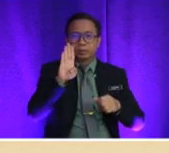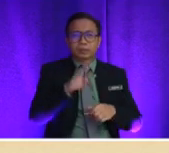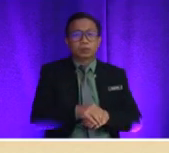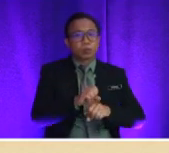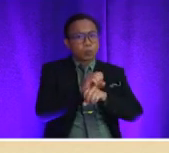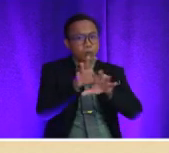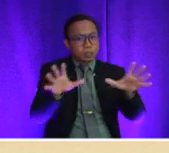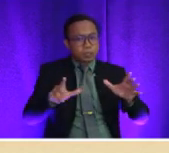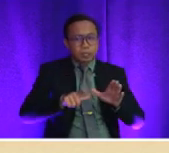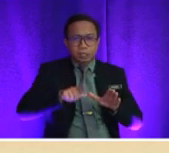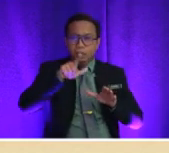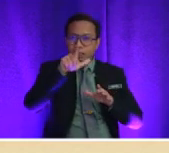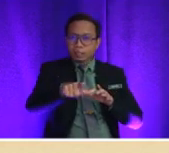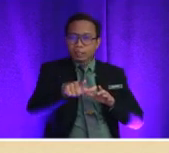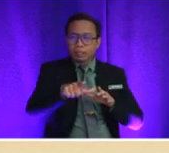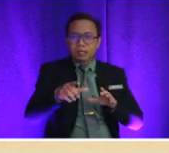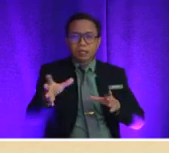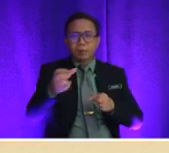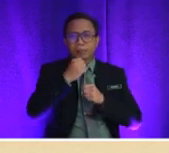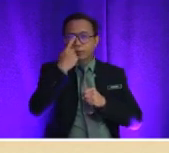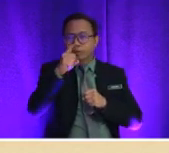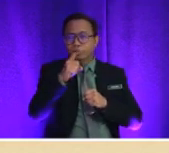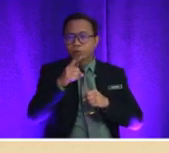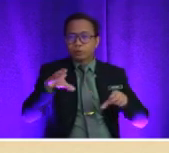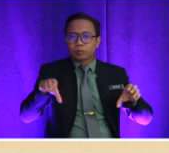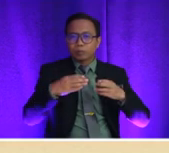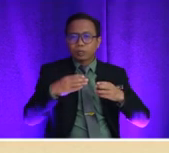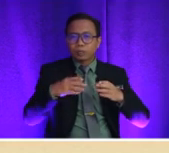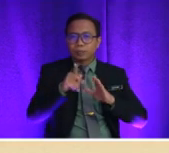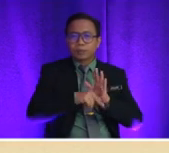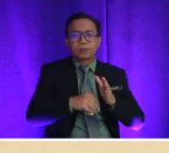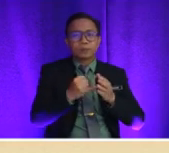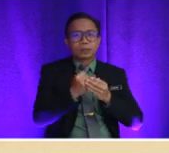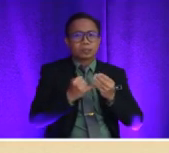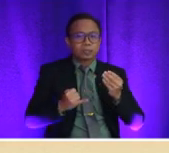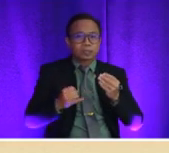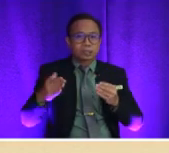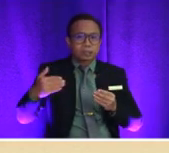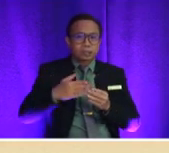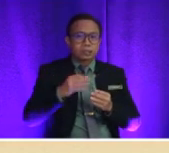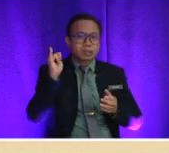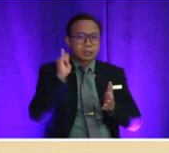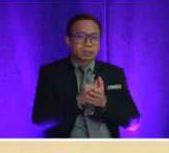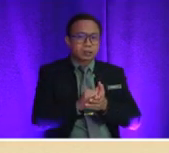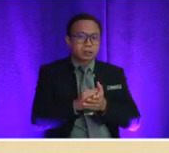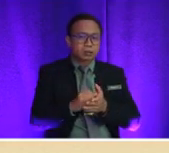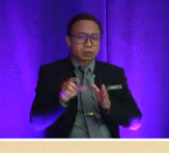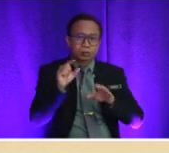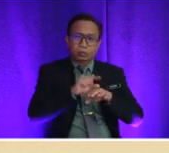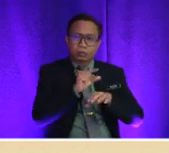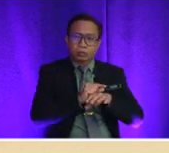langkah-langkah yang diambil untuk melakukan pembiakan ikan tersebut dengan menggunakan cadangan bekas di